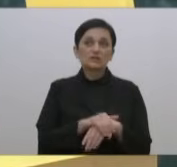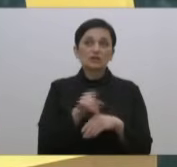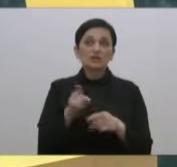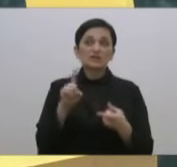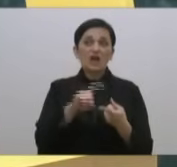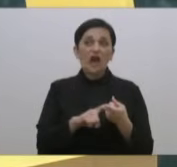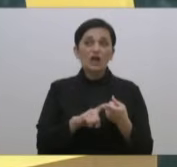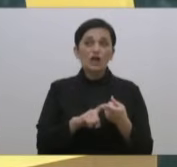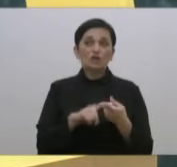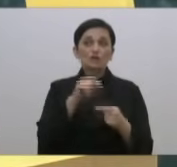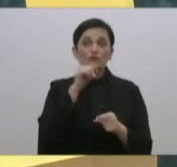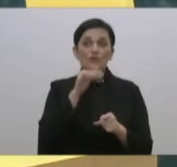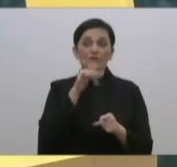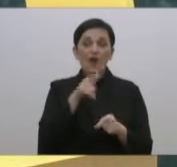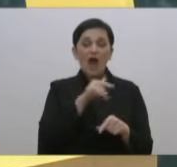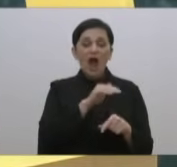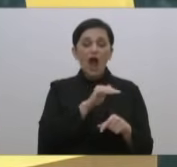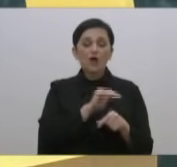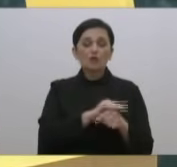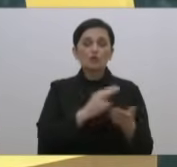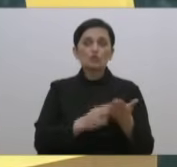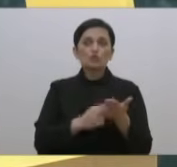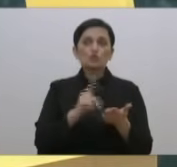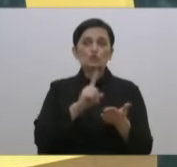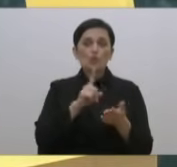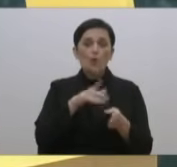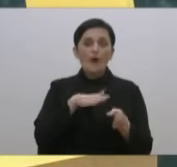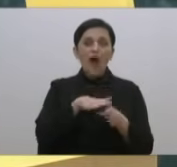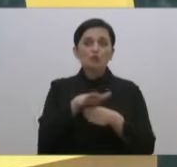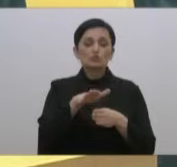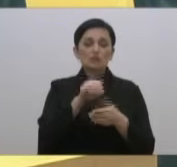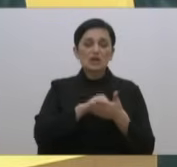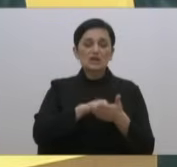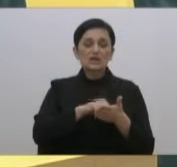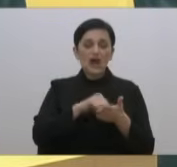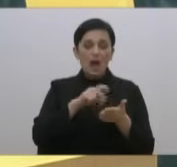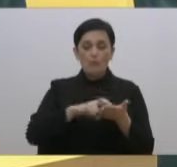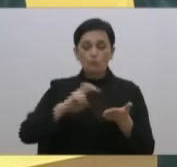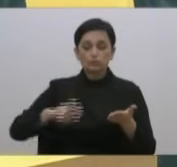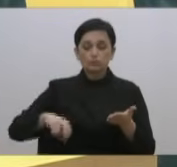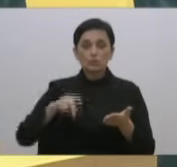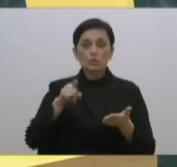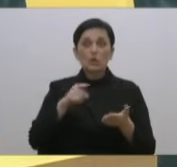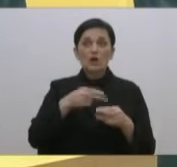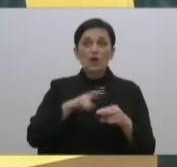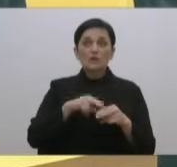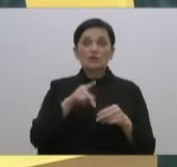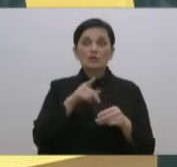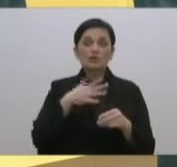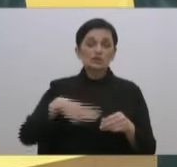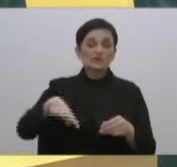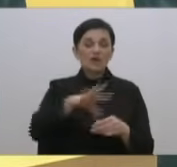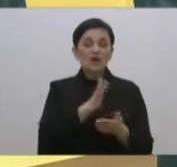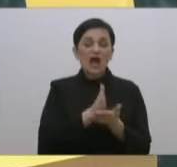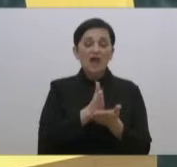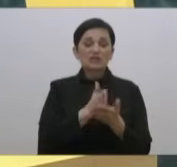ამასთან დაკავშირებით, ამით თითქოს იმ არგუმენტით, რომ აღსრულების გამო გადადგა, ის ფაქტი, რომ მან აღნიშნული განჩინების აღსრულება